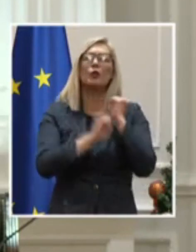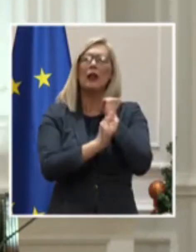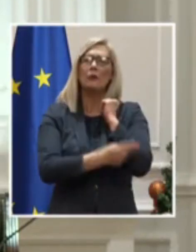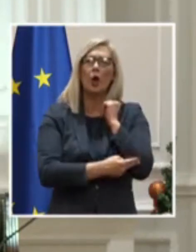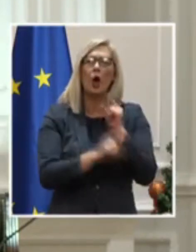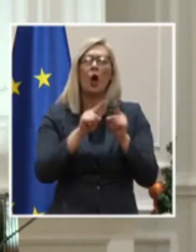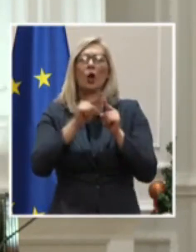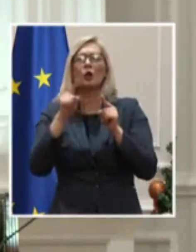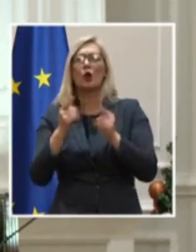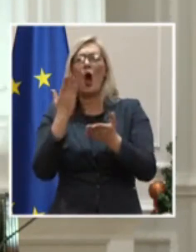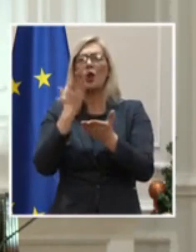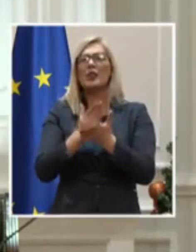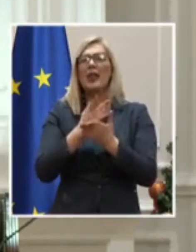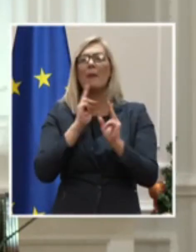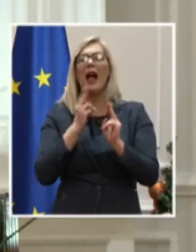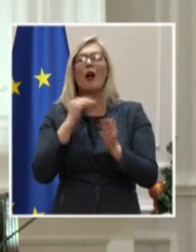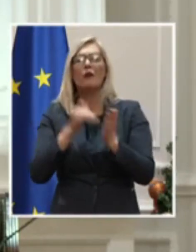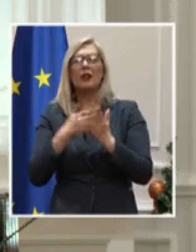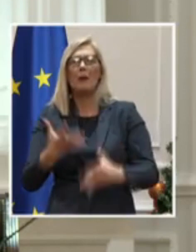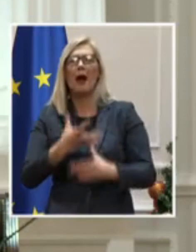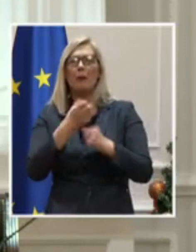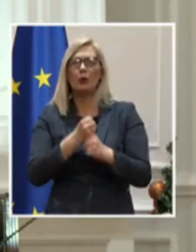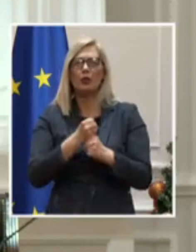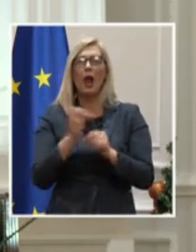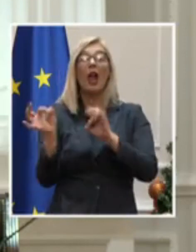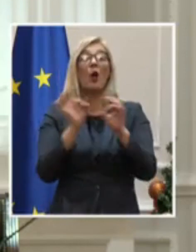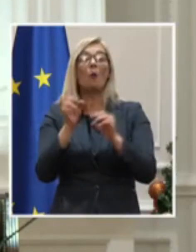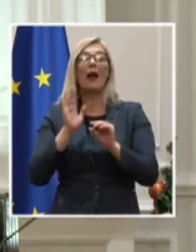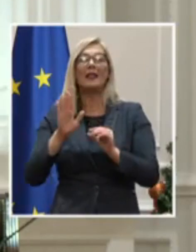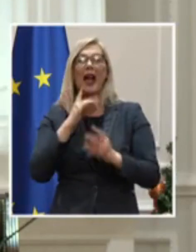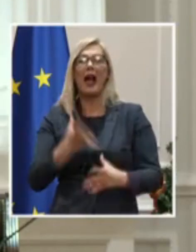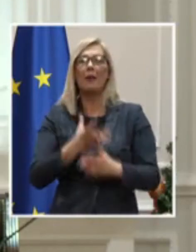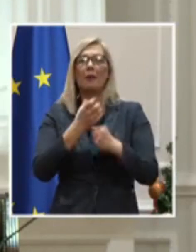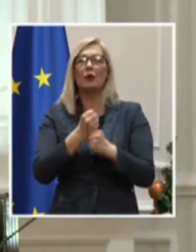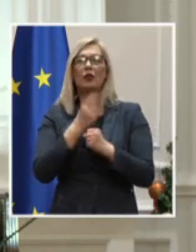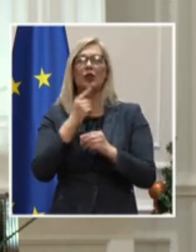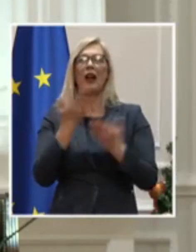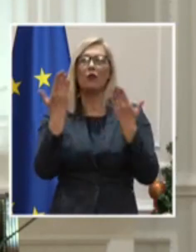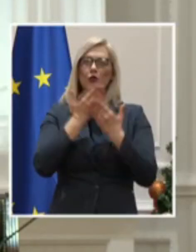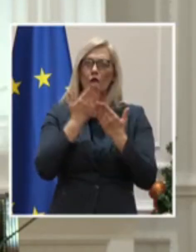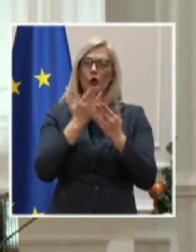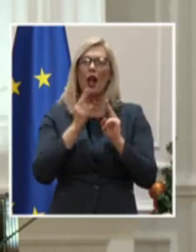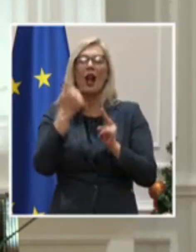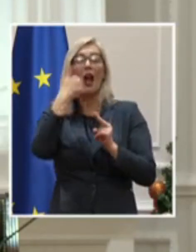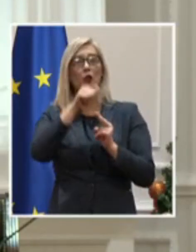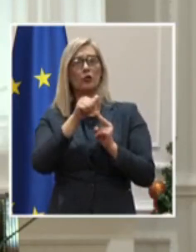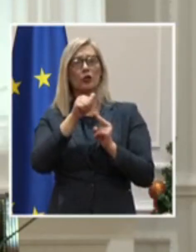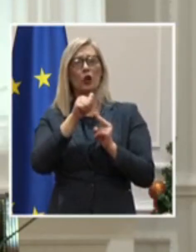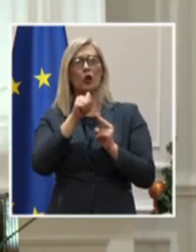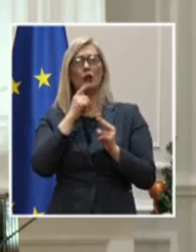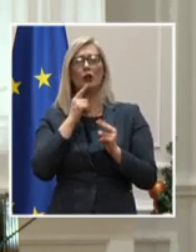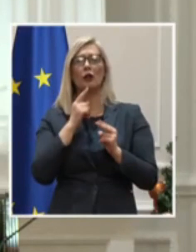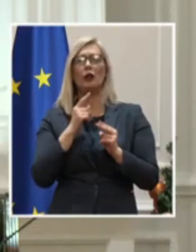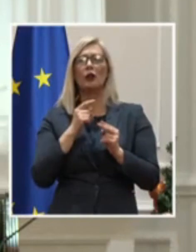до одредување на типот на поддршка и обезбедување на таа поддршка низ образовните установи, баш онака како што